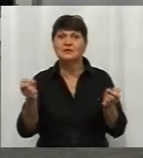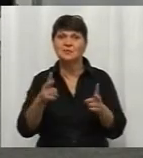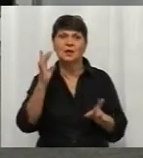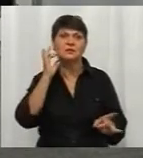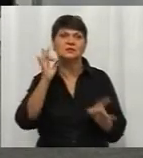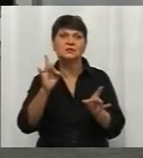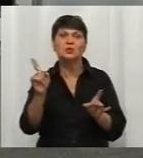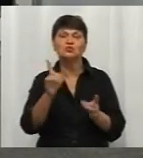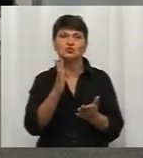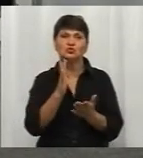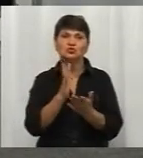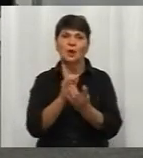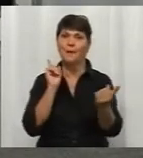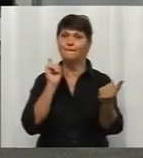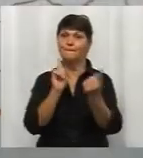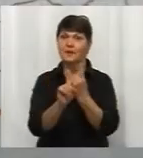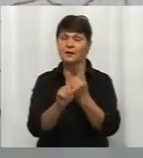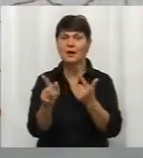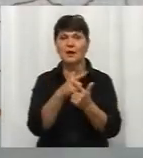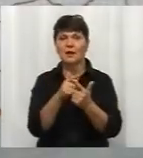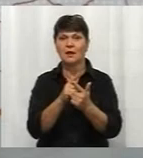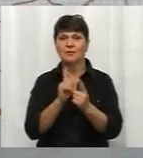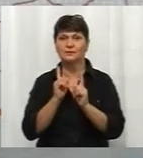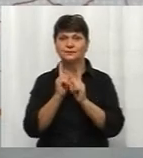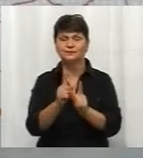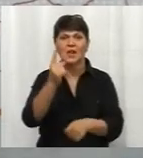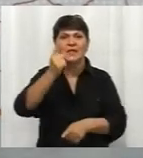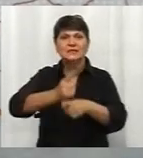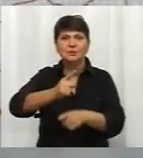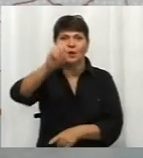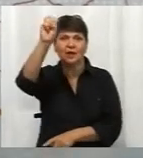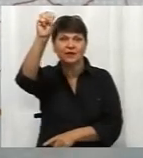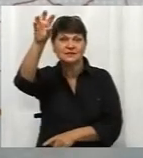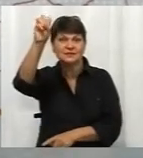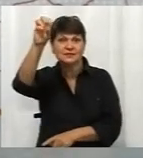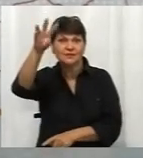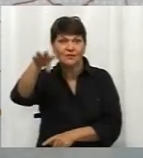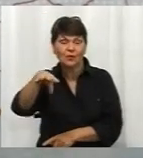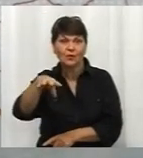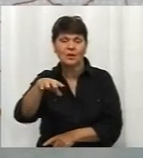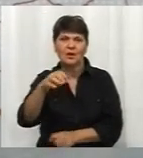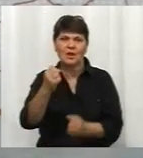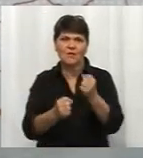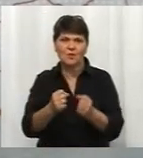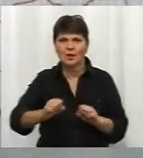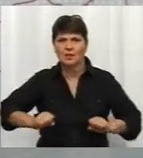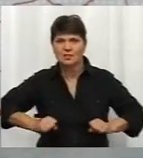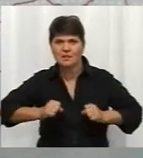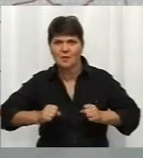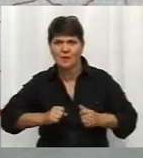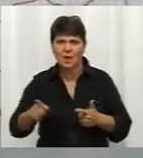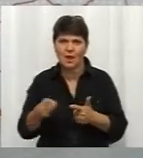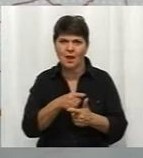спецсигналами, що рухається, чи по зустрічній смузі, чи на забороняючий сигнал світлофора, кожен водій намагається